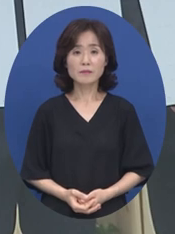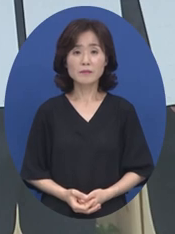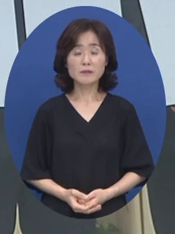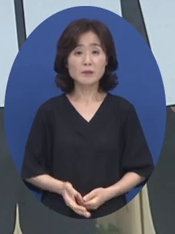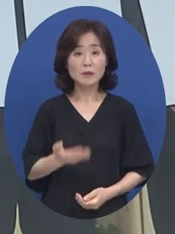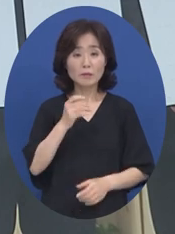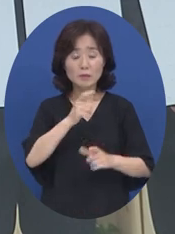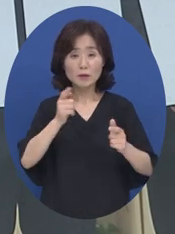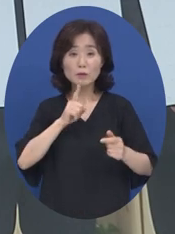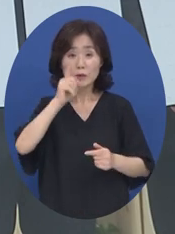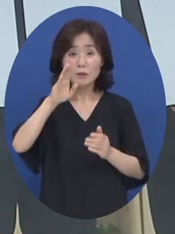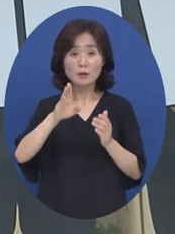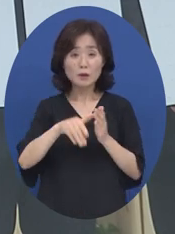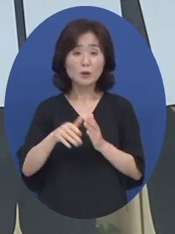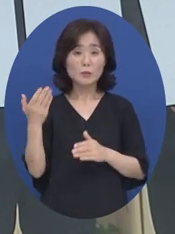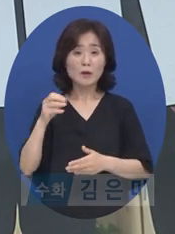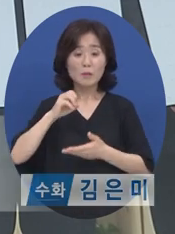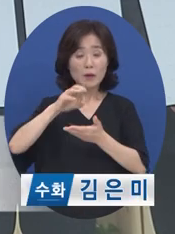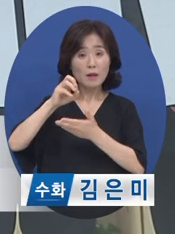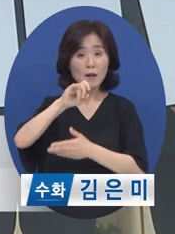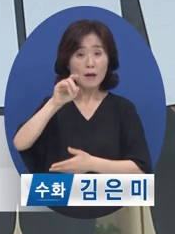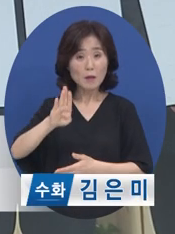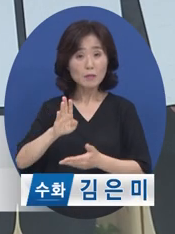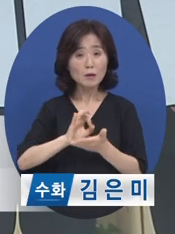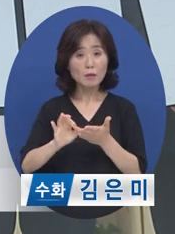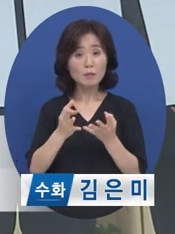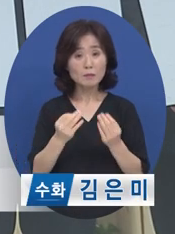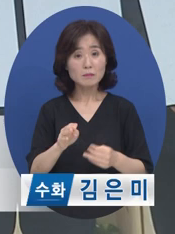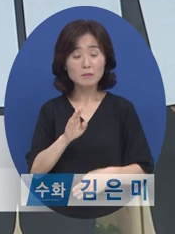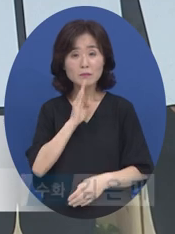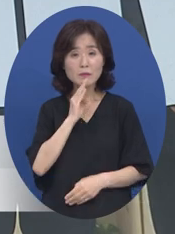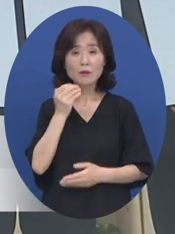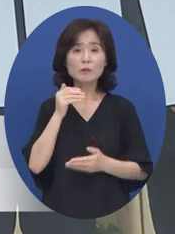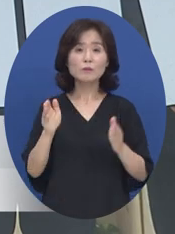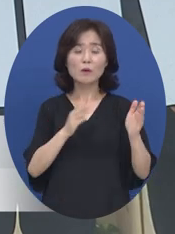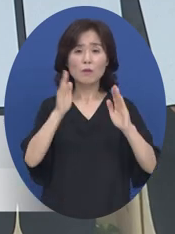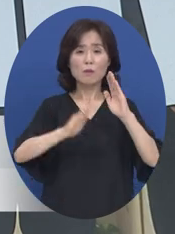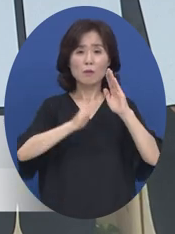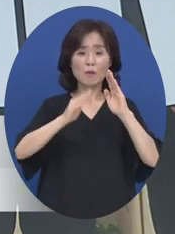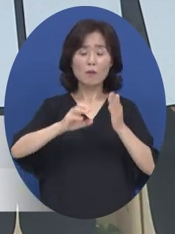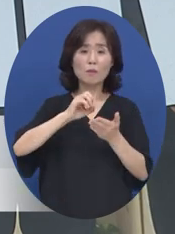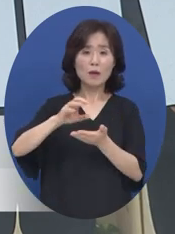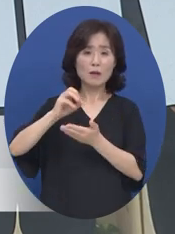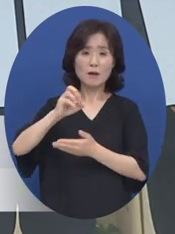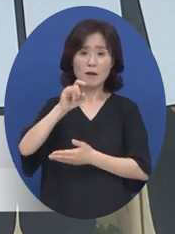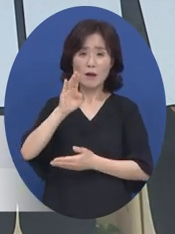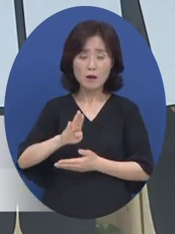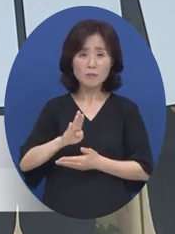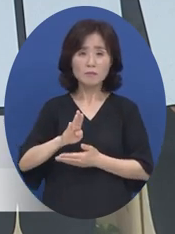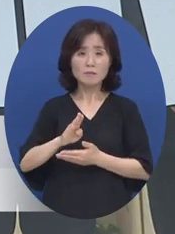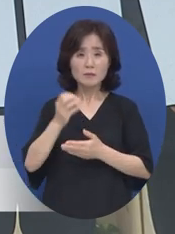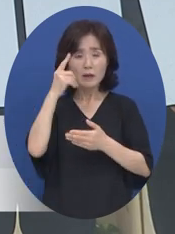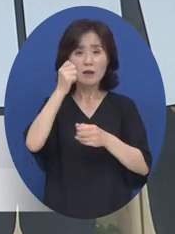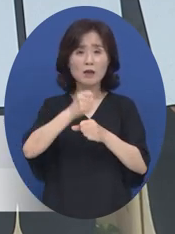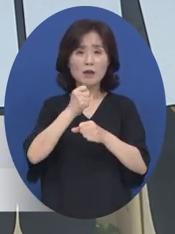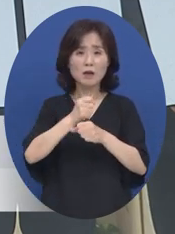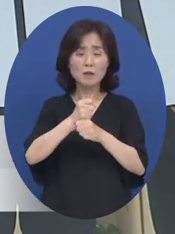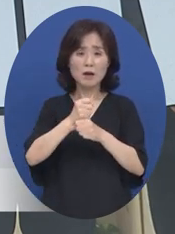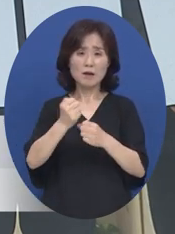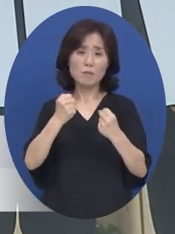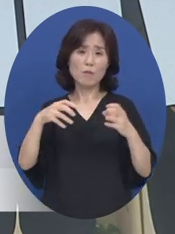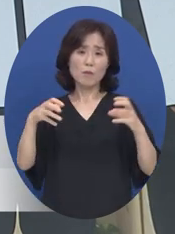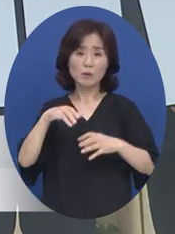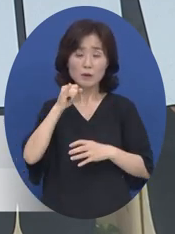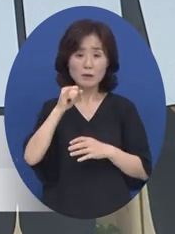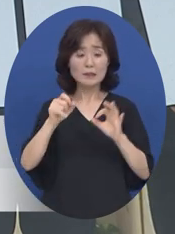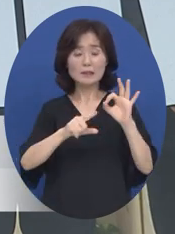음식 시켜 먹을 때 요즘은 배달앱 많이들 쓰실 텐데요. 경기도가 공공 배달앱 개발에 행정력을 모으고 있는데 10월